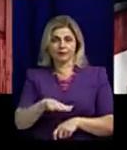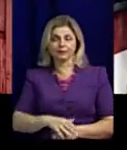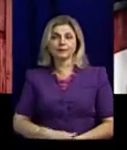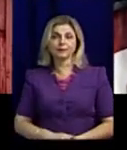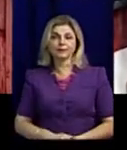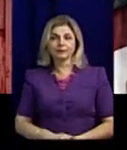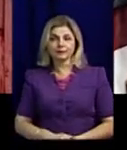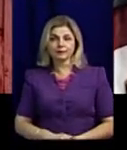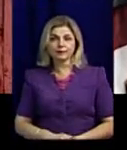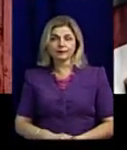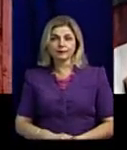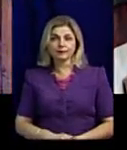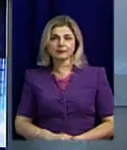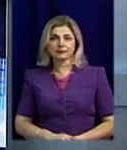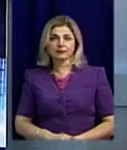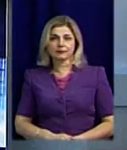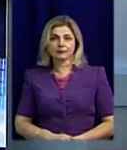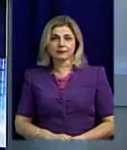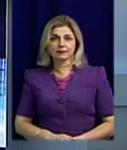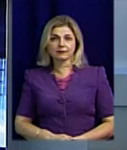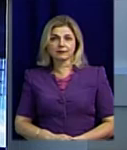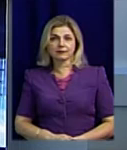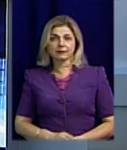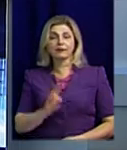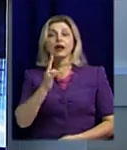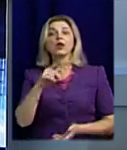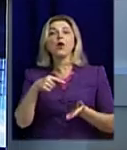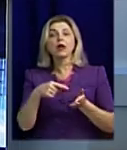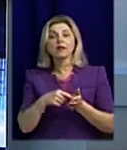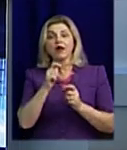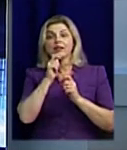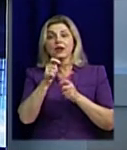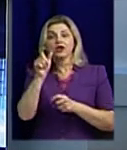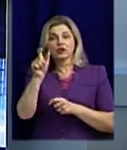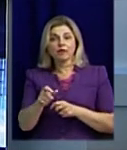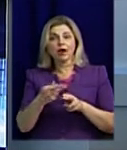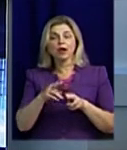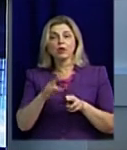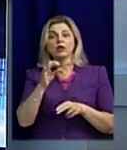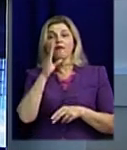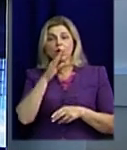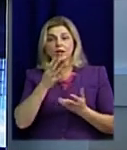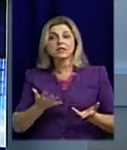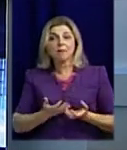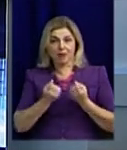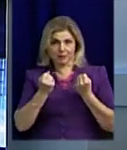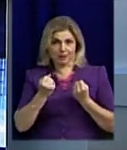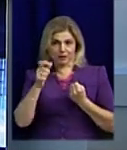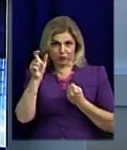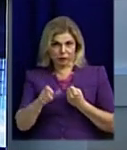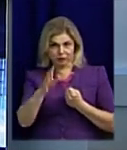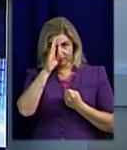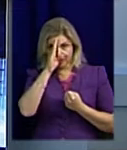Андрушків, телевізійні новини Миколаївщини. У Миколаєві нагородили чоловіка, який на воді врятував хлопчика. Подяки